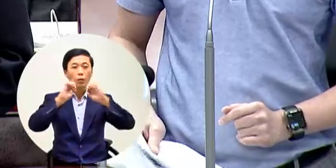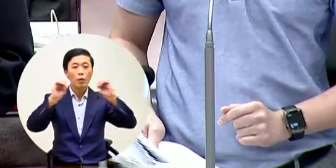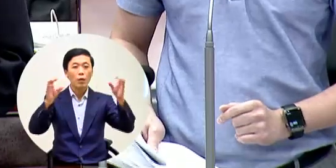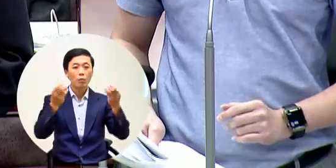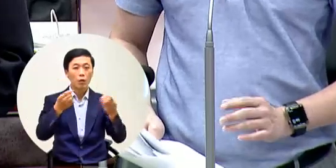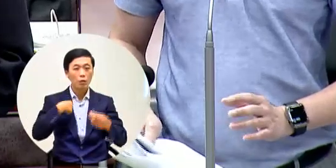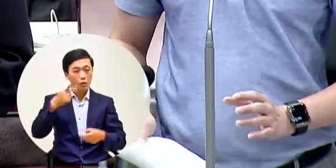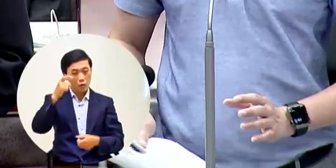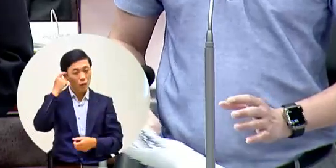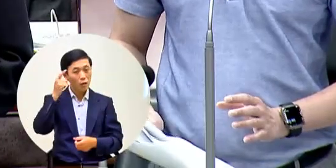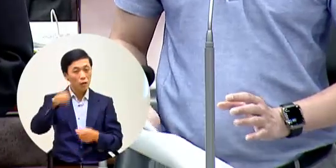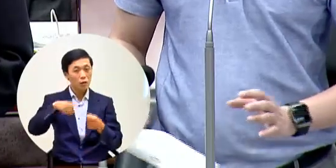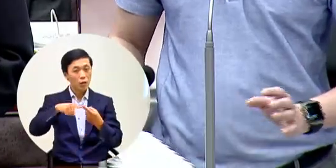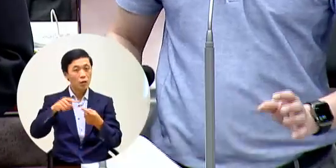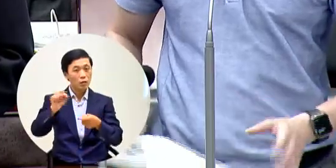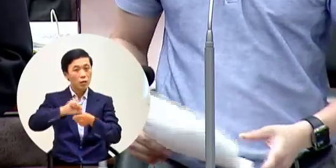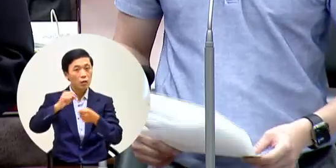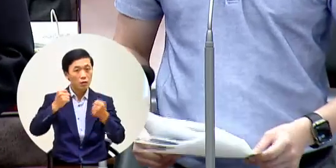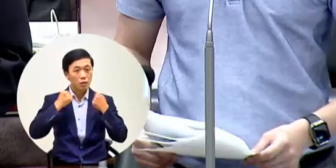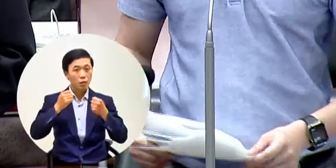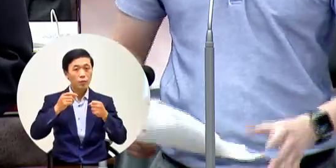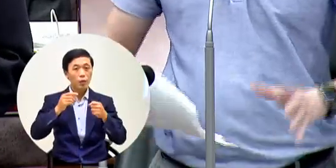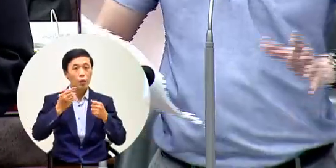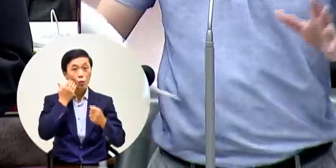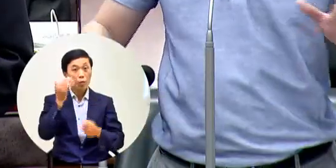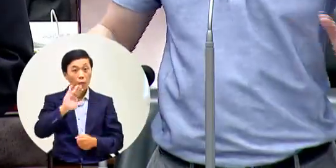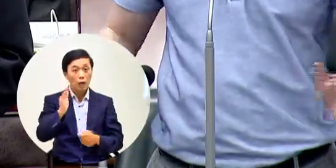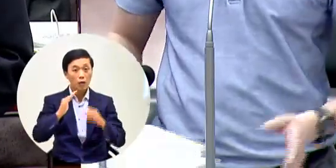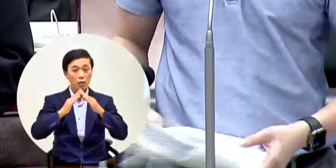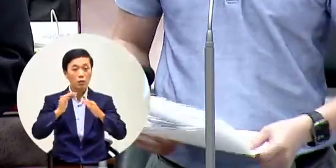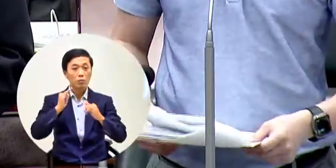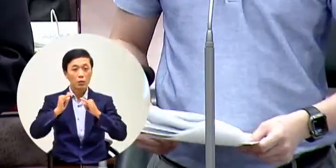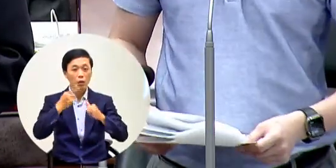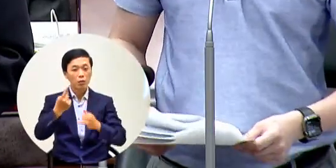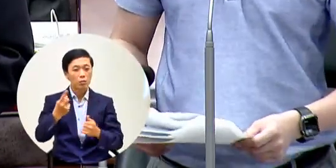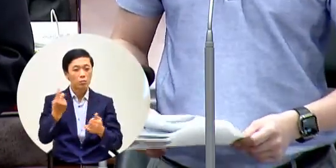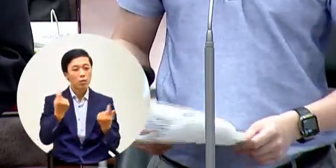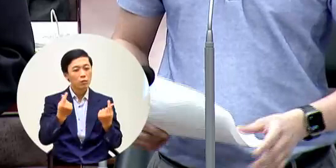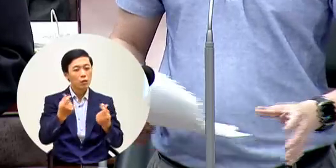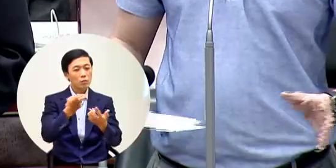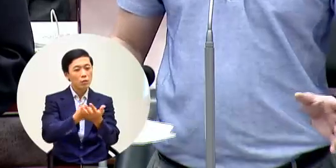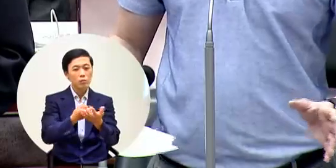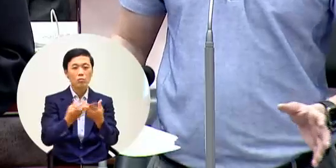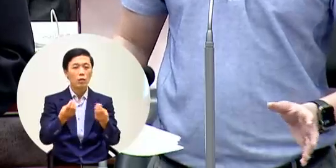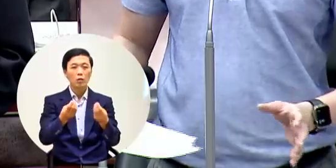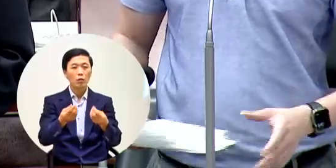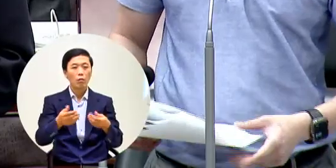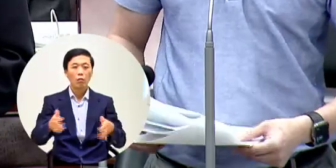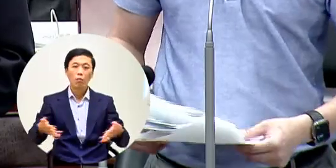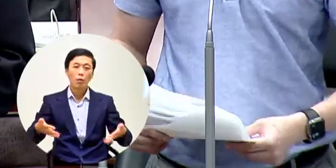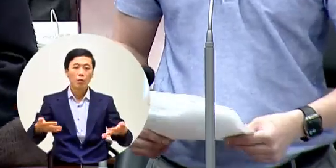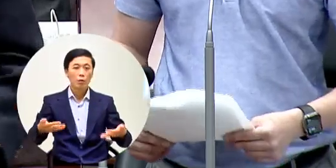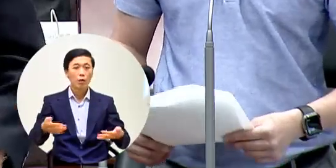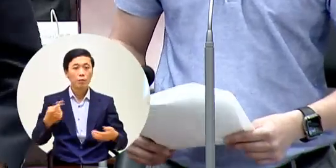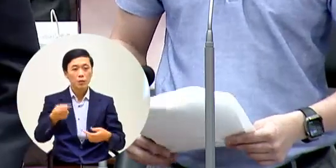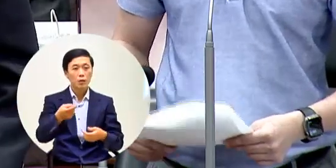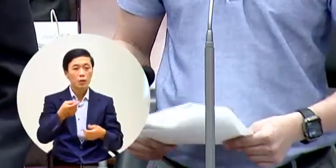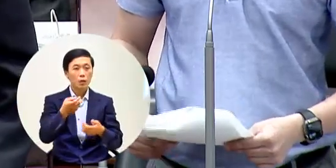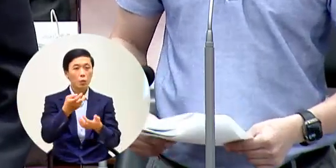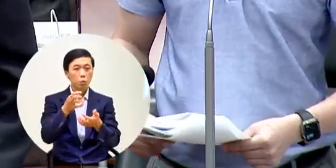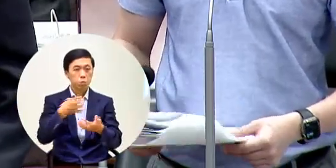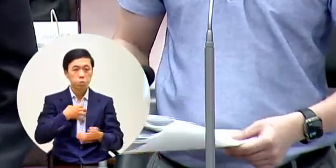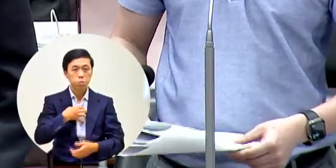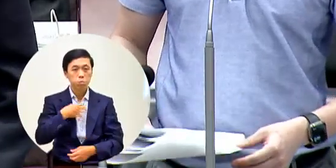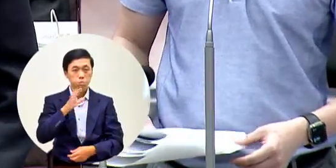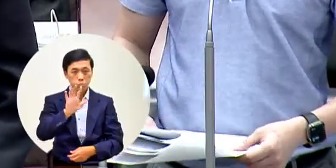他们有点市民好像有点松懈了，好像说好像觉得没事了其实是很危险的，潜在危险很危险的。如果